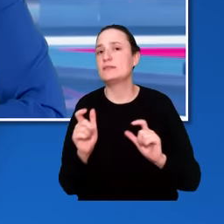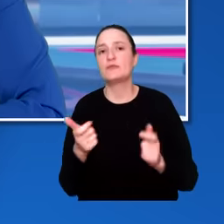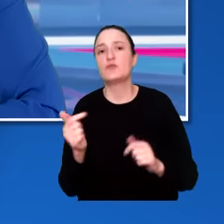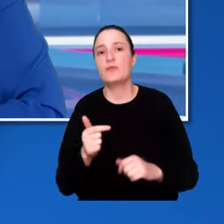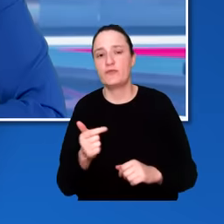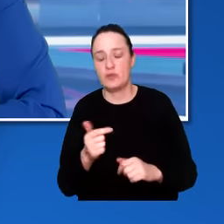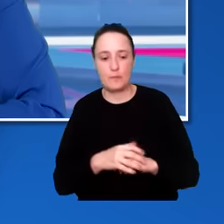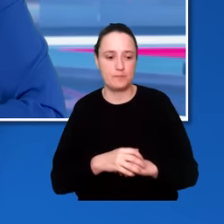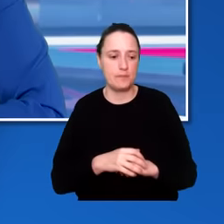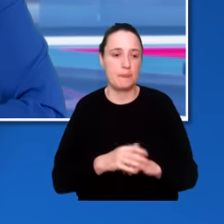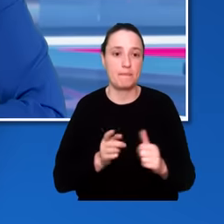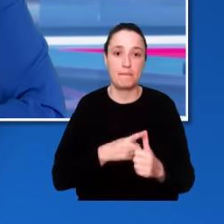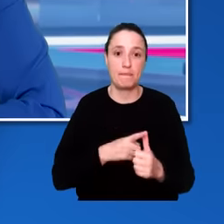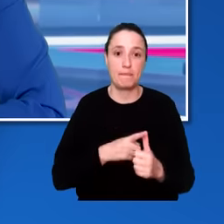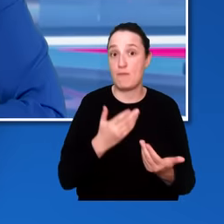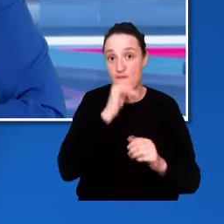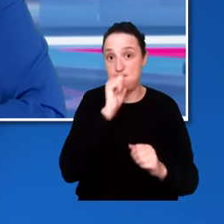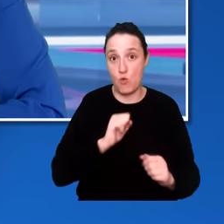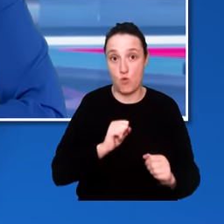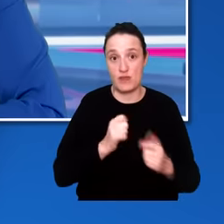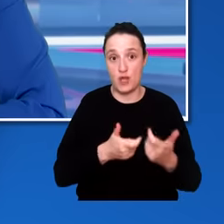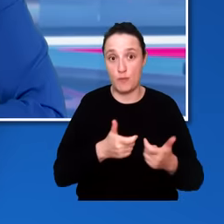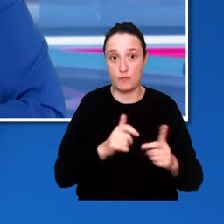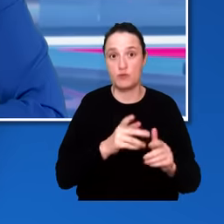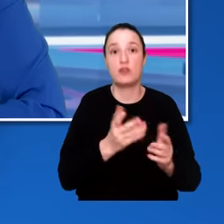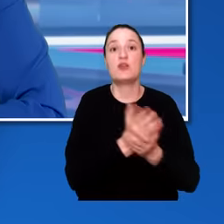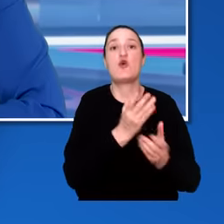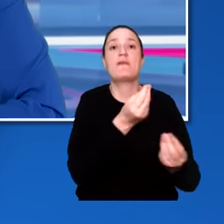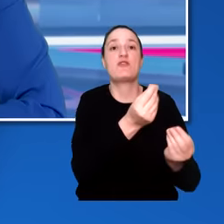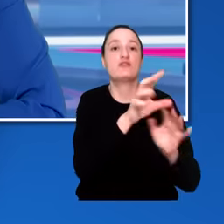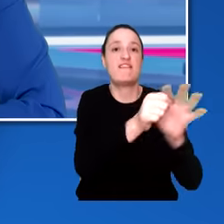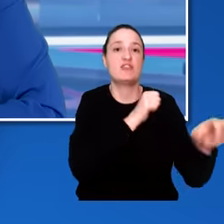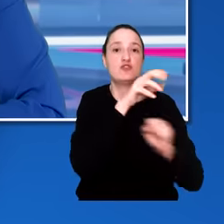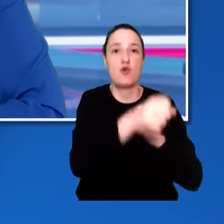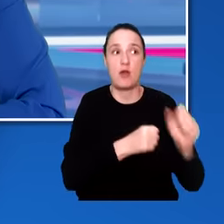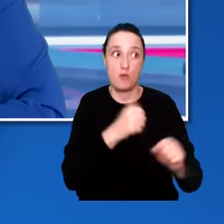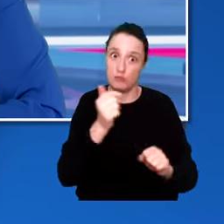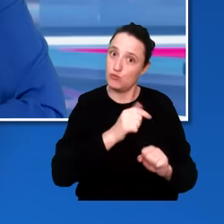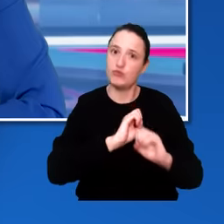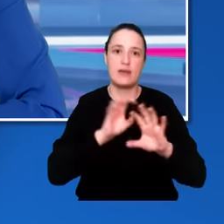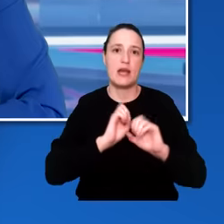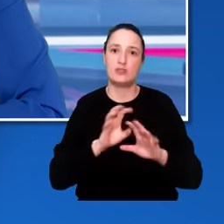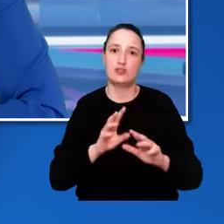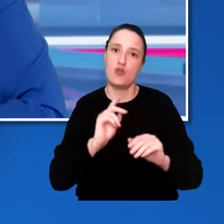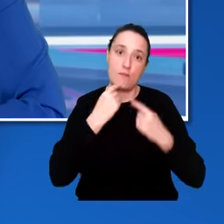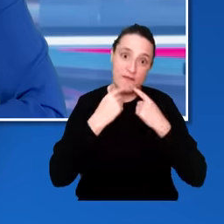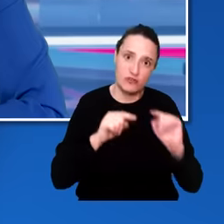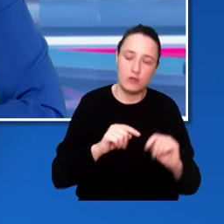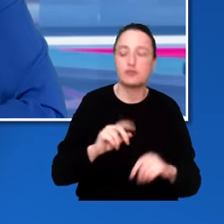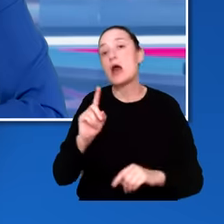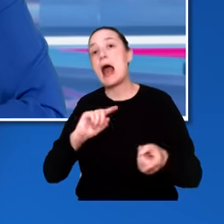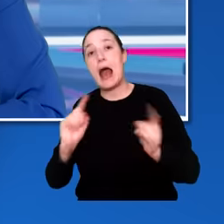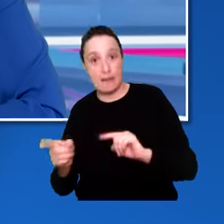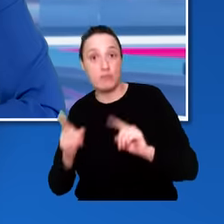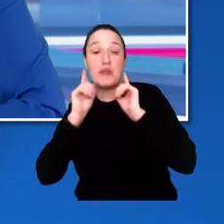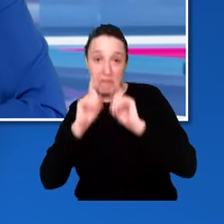Albo nie robił nic i wyciągał pieniądze z Orlenu i to wymaga wyjaśnienia, a wręcz odpowiedzialności, albo rzeczywiście zarobił na te